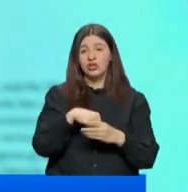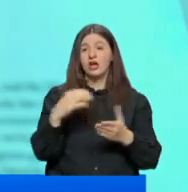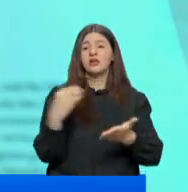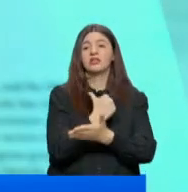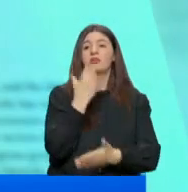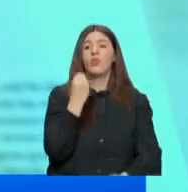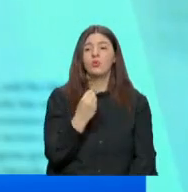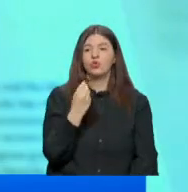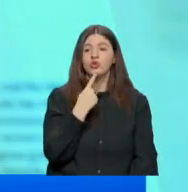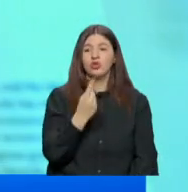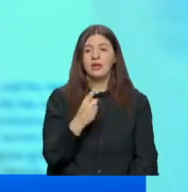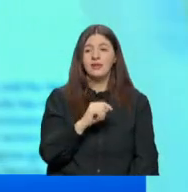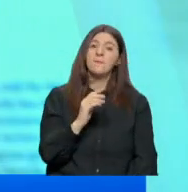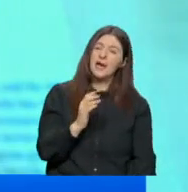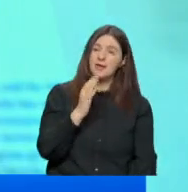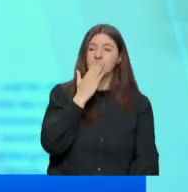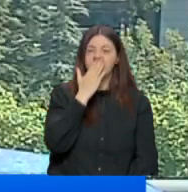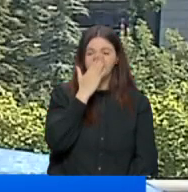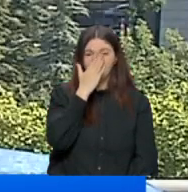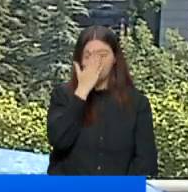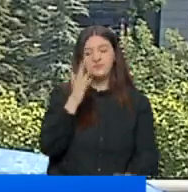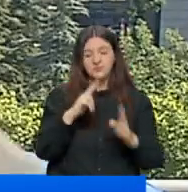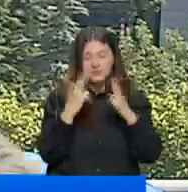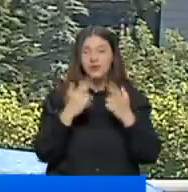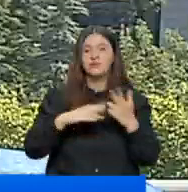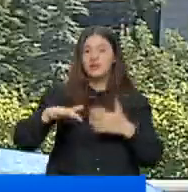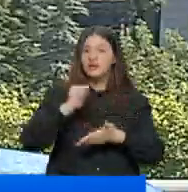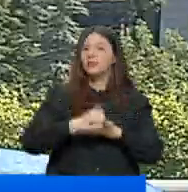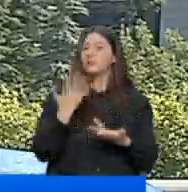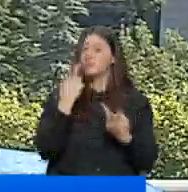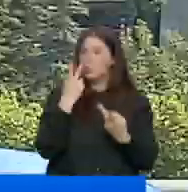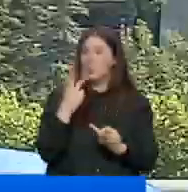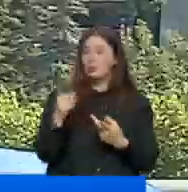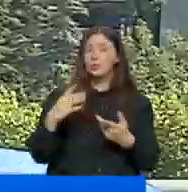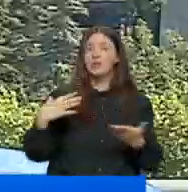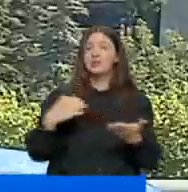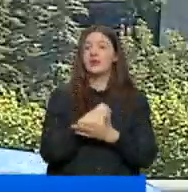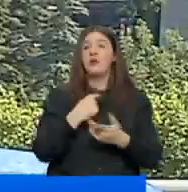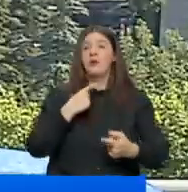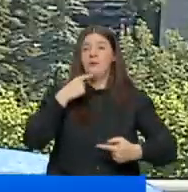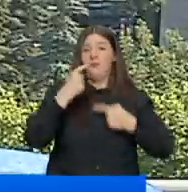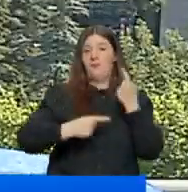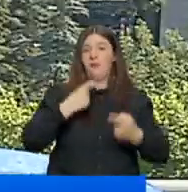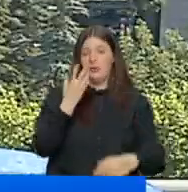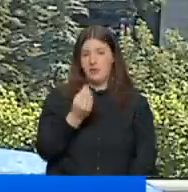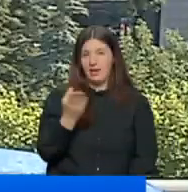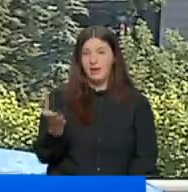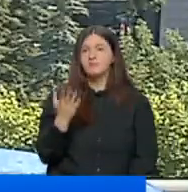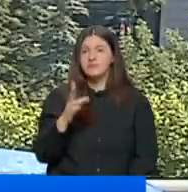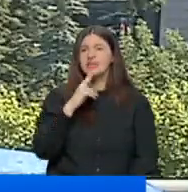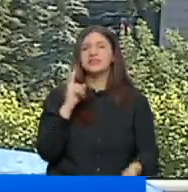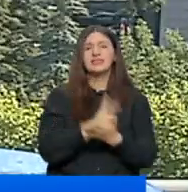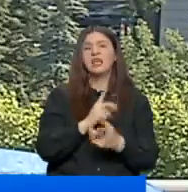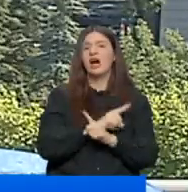kazanım olduğu da vurgulandı. Peki Evrensel Gazetesi nasıl gördü? Zafer hamaseti olarak